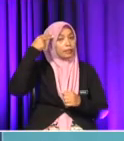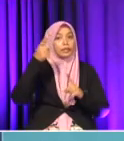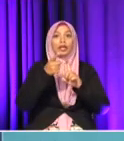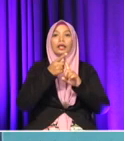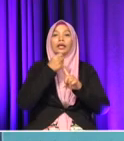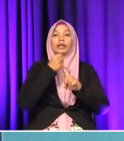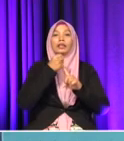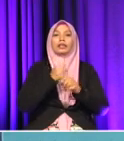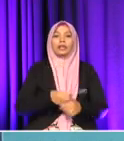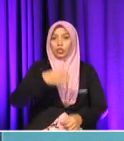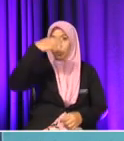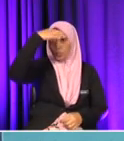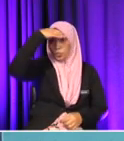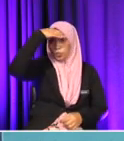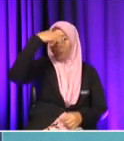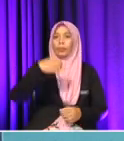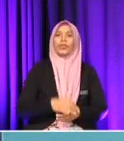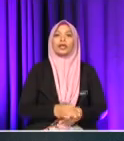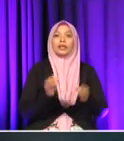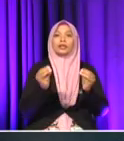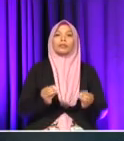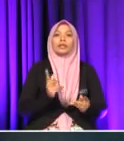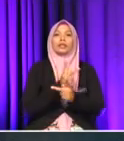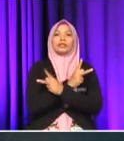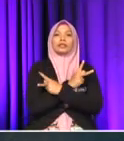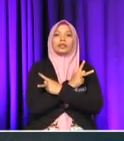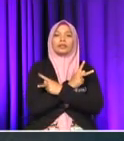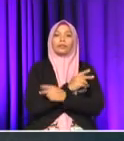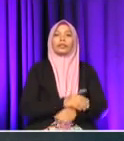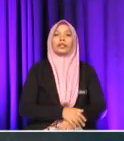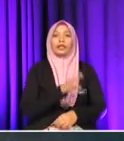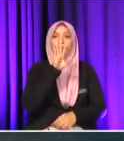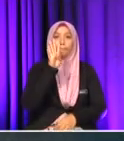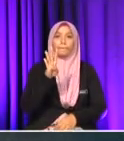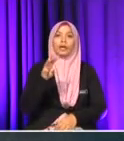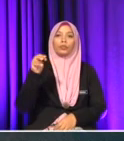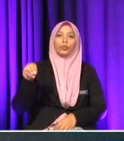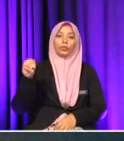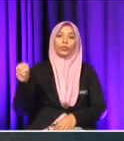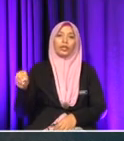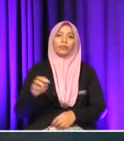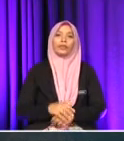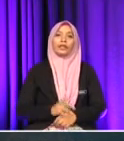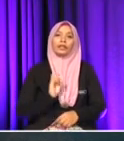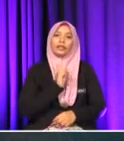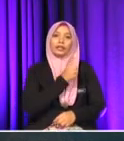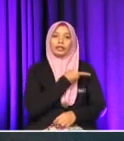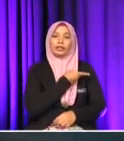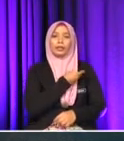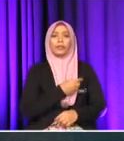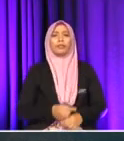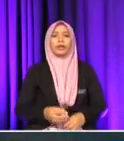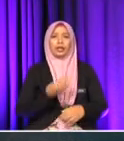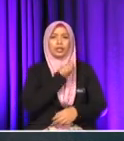Bukit Gambir tangkap Joho banyak Cikgu dan juga ke-4 murid kita di atas taliannya saya suamiku begitu